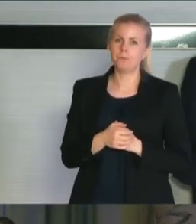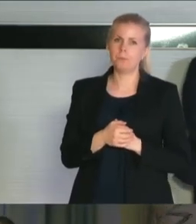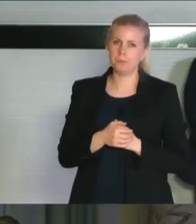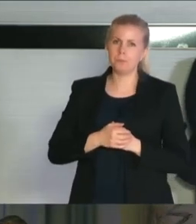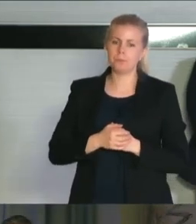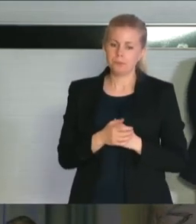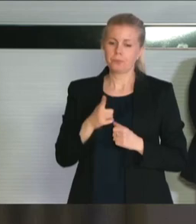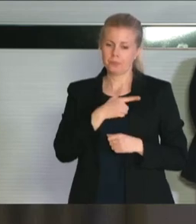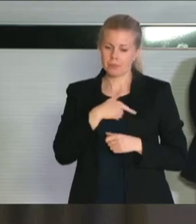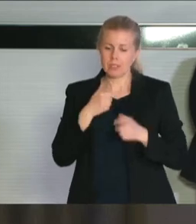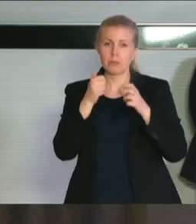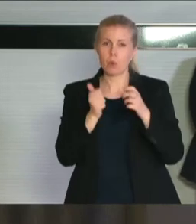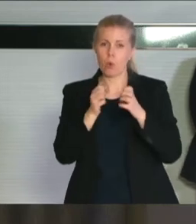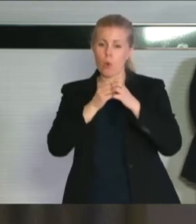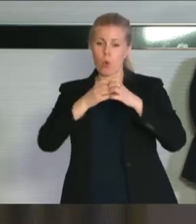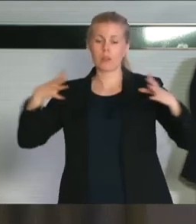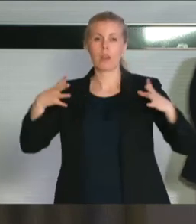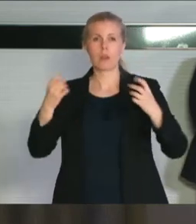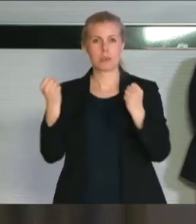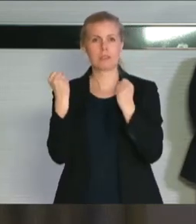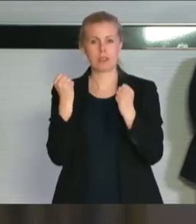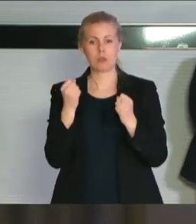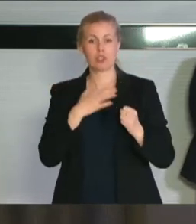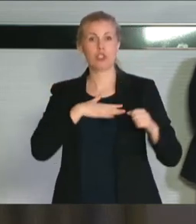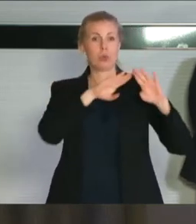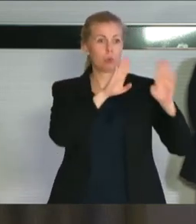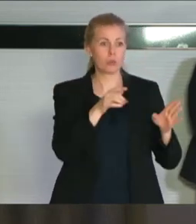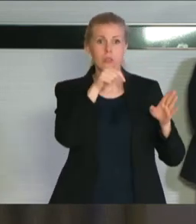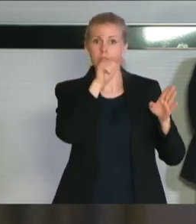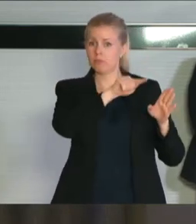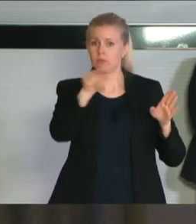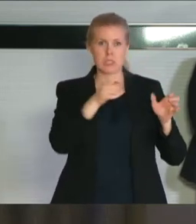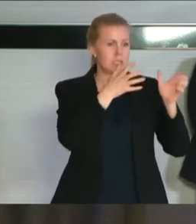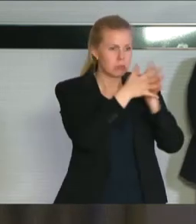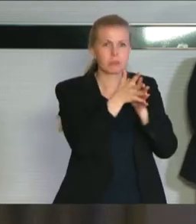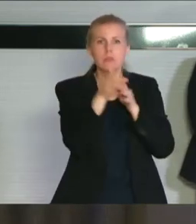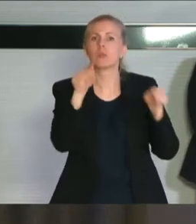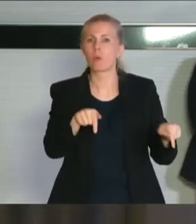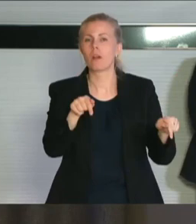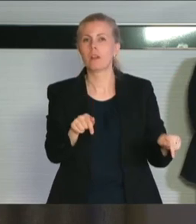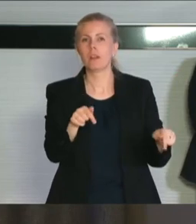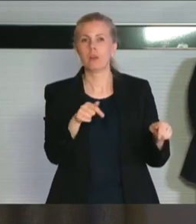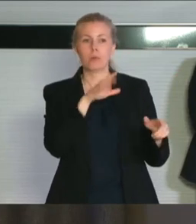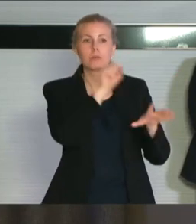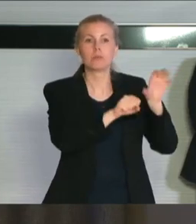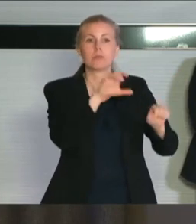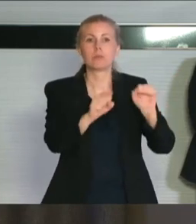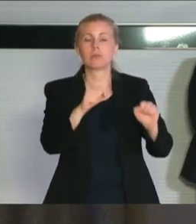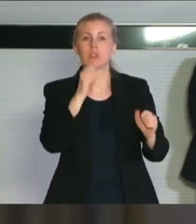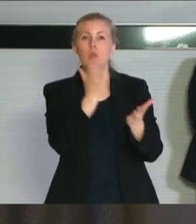å øke kapasiteten, og det er jo det som sykehusene nå gjør, både med å få nok kompetent